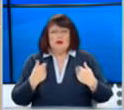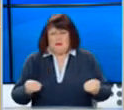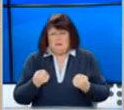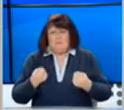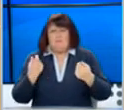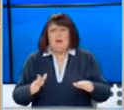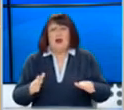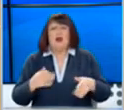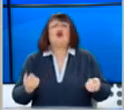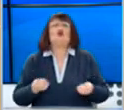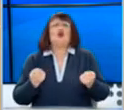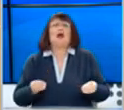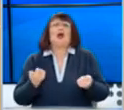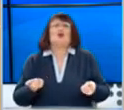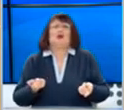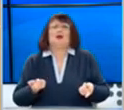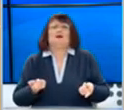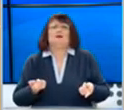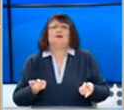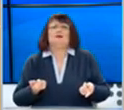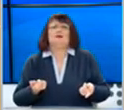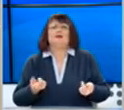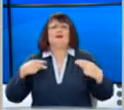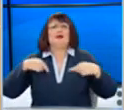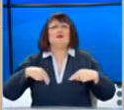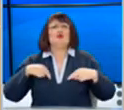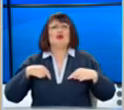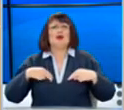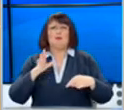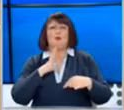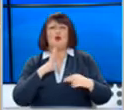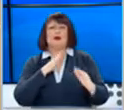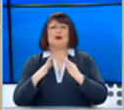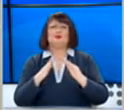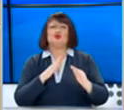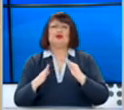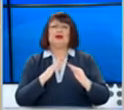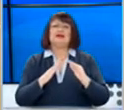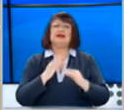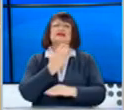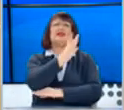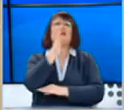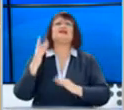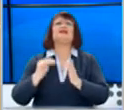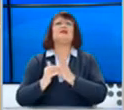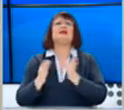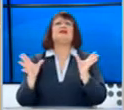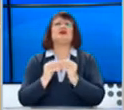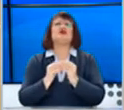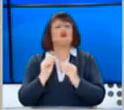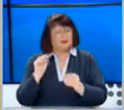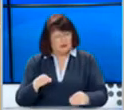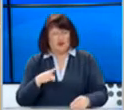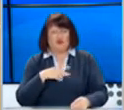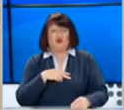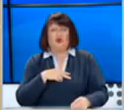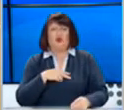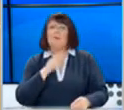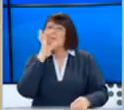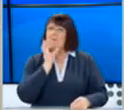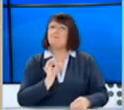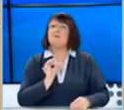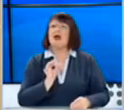ήδη από το Υπουργείο Πολιτικής Προστασίας. Μίλησαν πολύ για τη δασική υπηρεσία. Και είναι σωστό να λέμε ότι πράγματι η